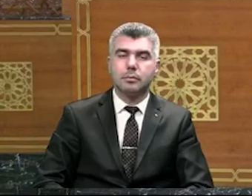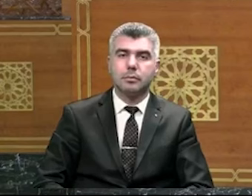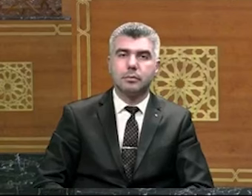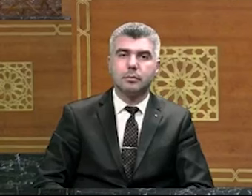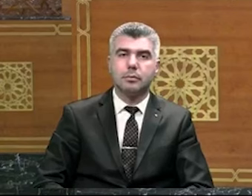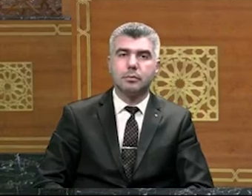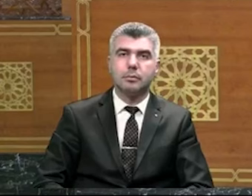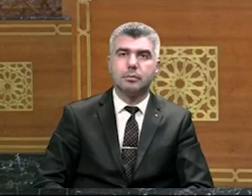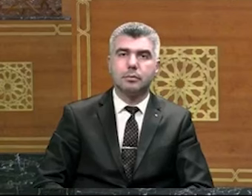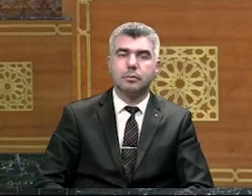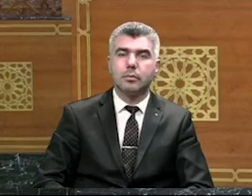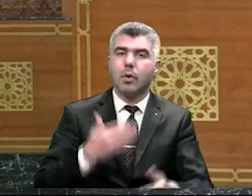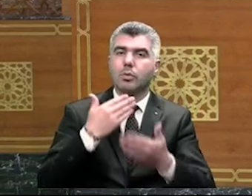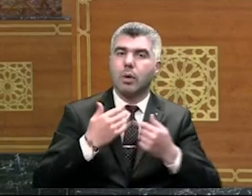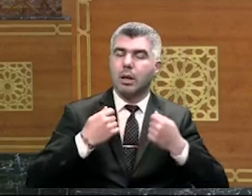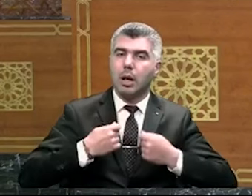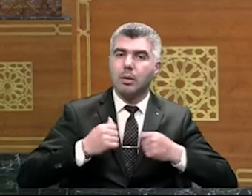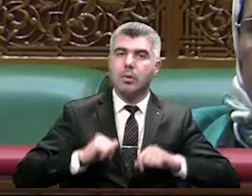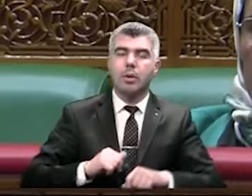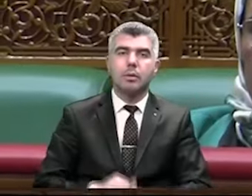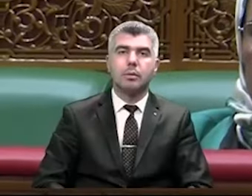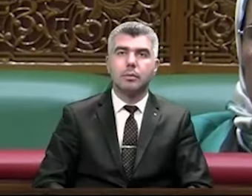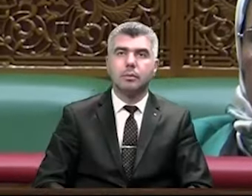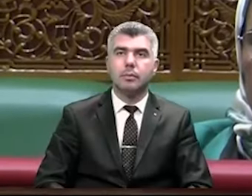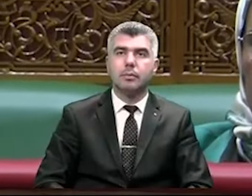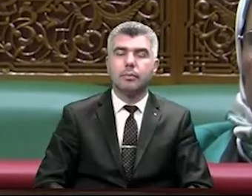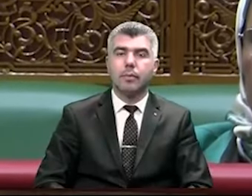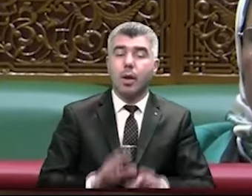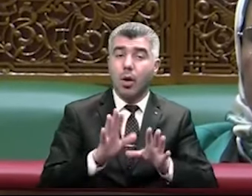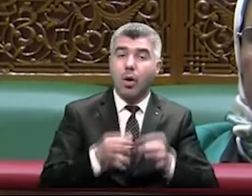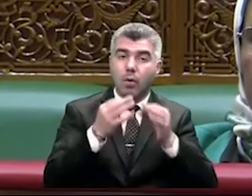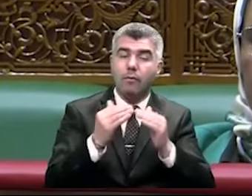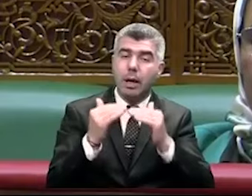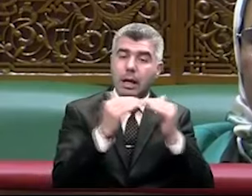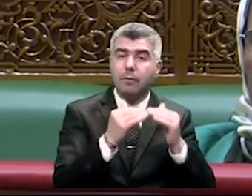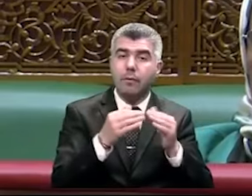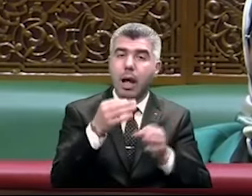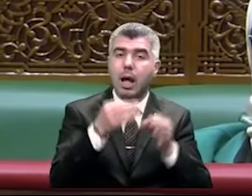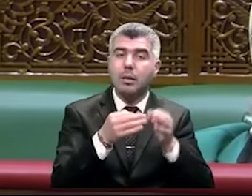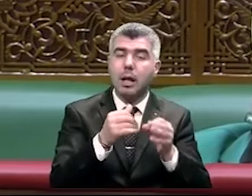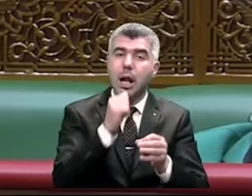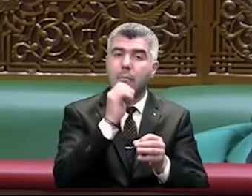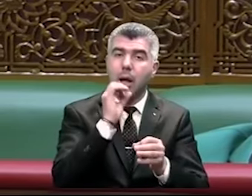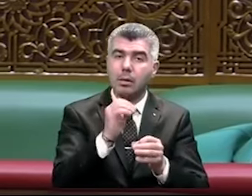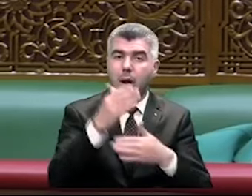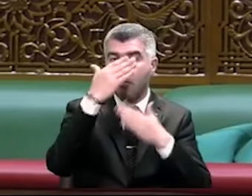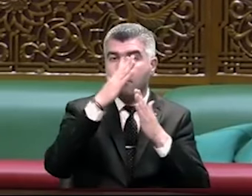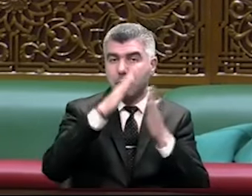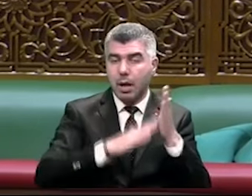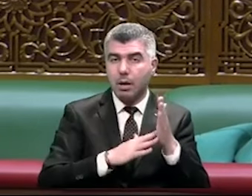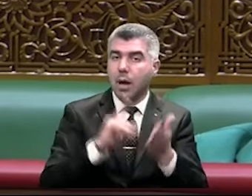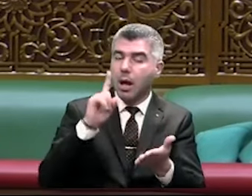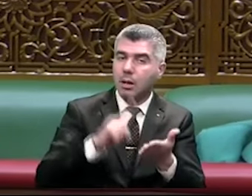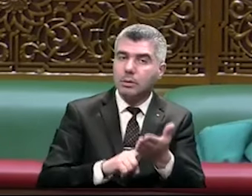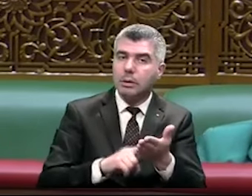المستشار شكرا السيد الرئيس السيد الوزير ان تحقيق العداله المجاليه فيما يتعلق بالماء الصالح للشرب ببلادنا يتطلب